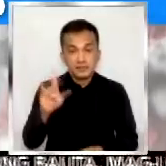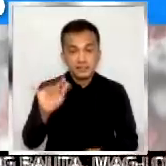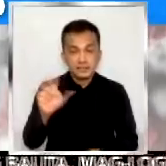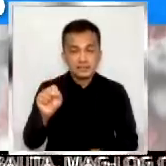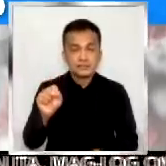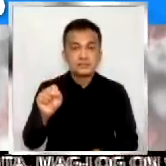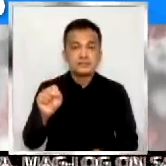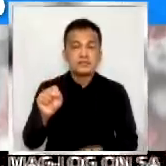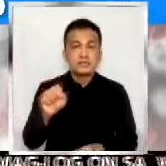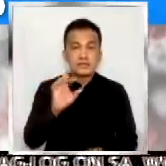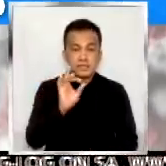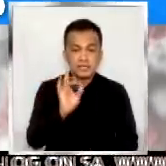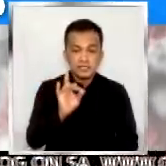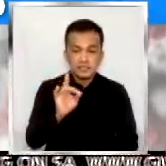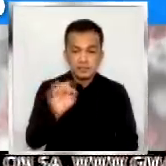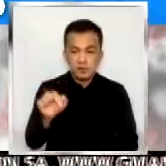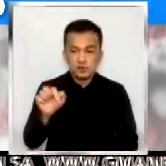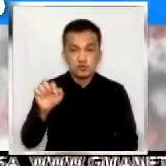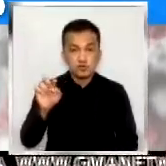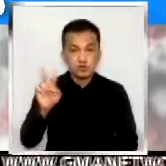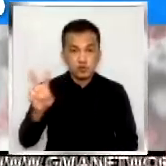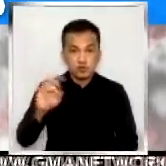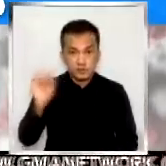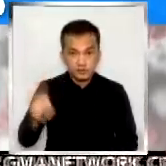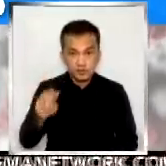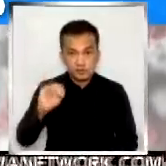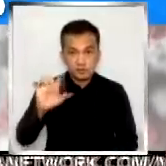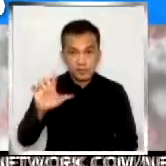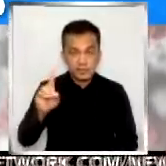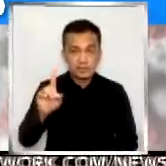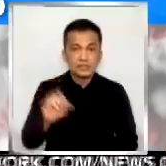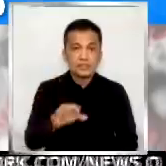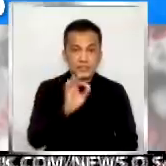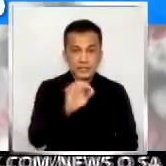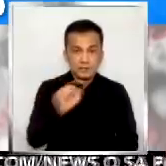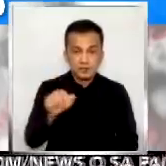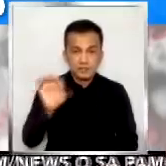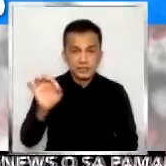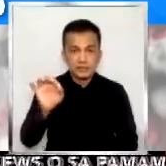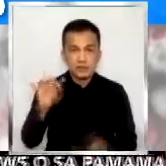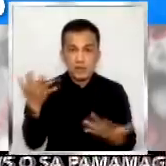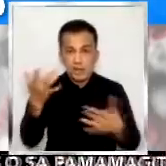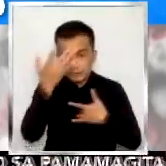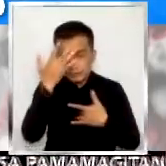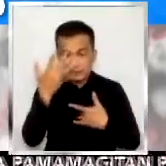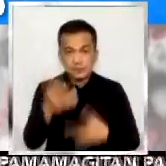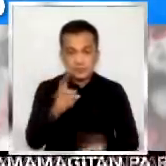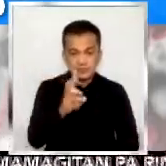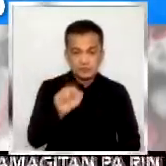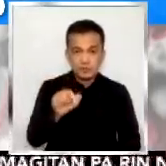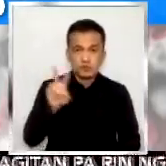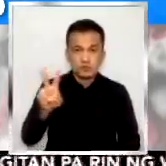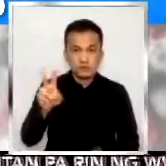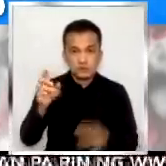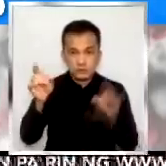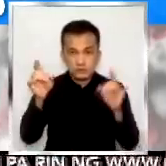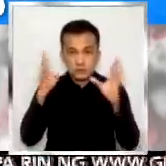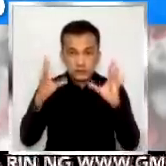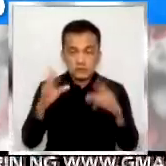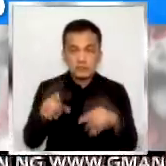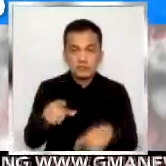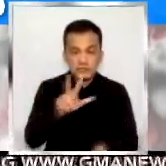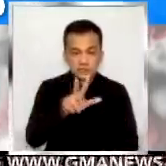80.2% ang mild, 9.9% ang asymptomatic, 6.2% ang critical, 3.2% ang severe